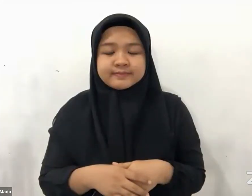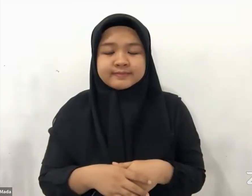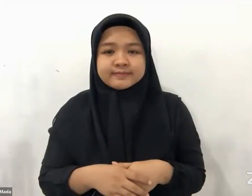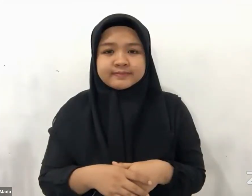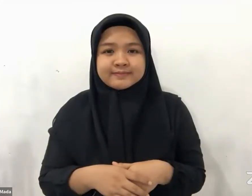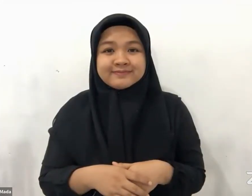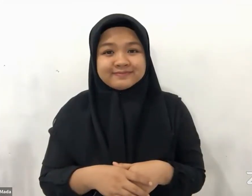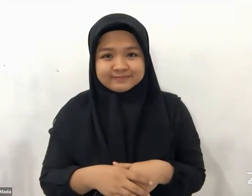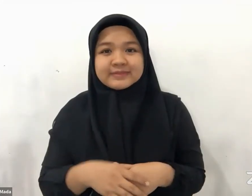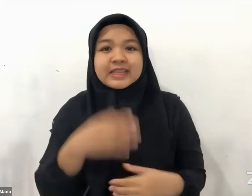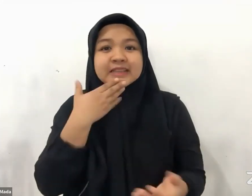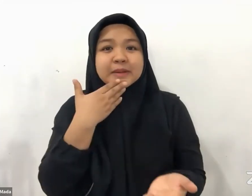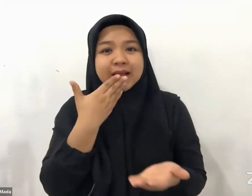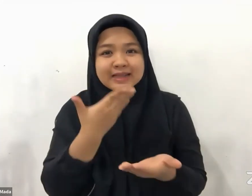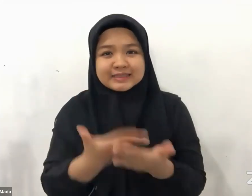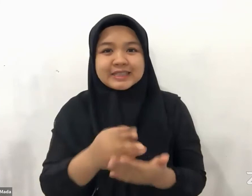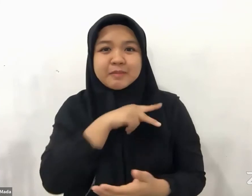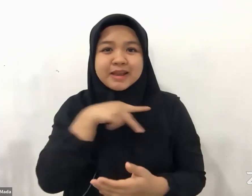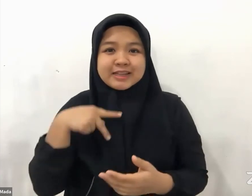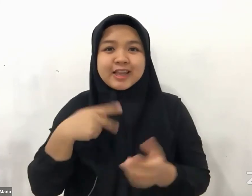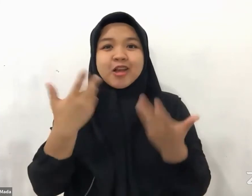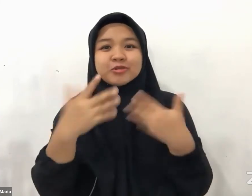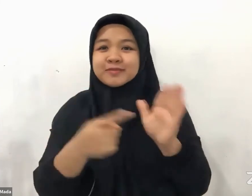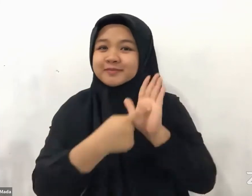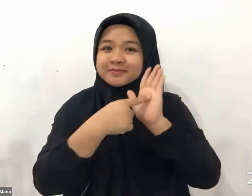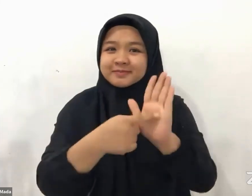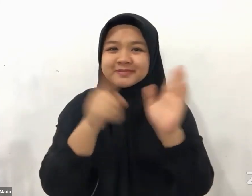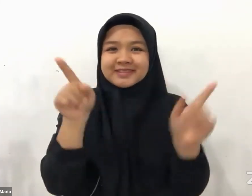Terima kasih kepada panitia yang sudah mempersembahkan lagunya.